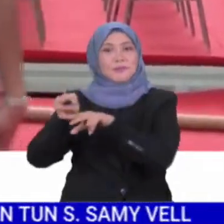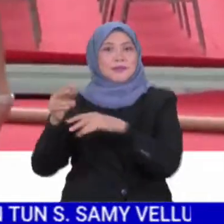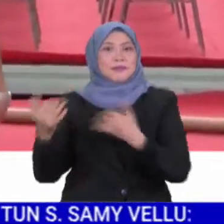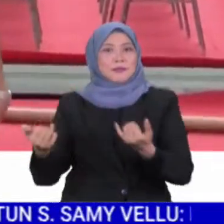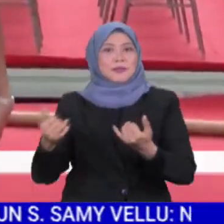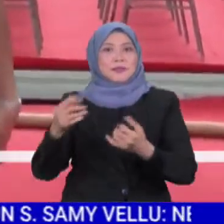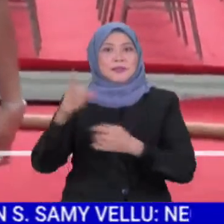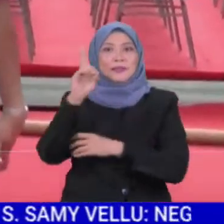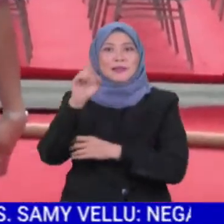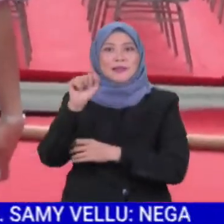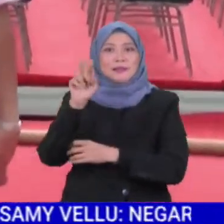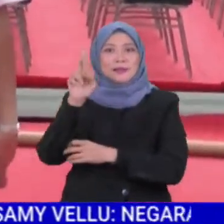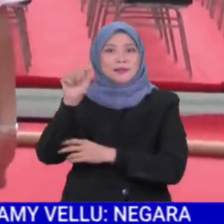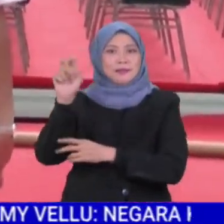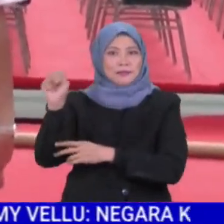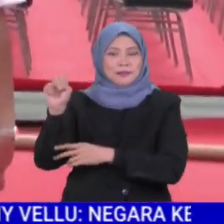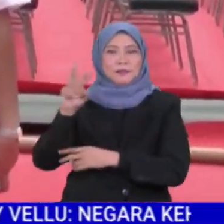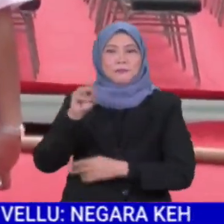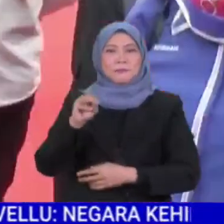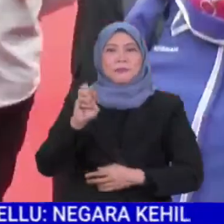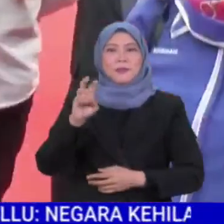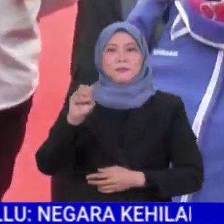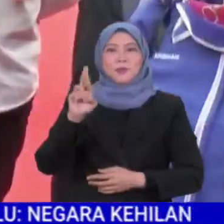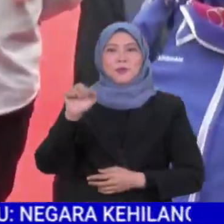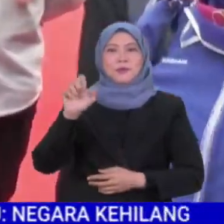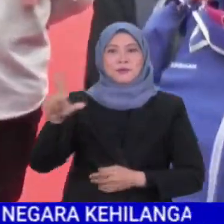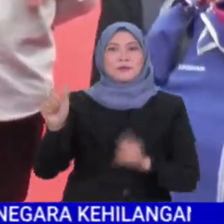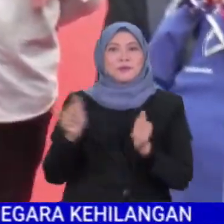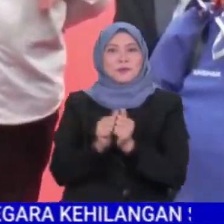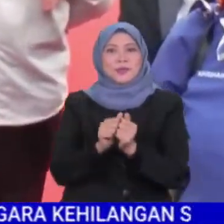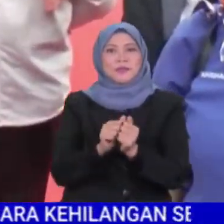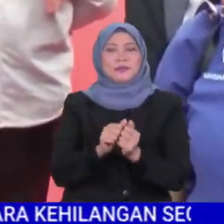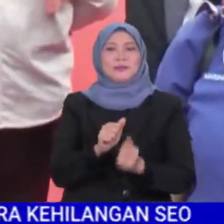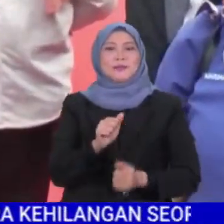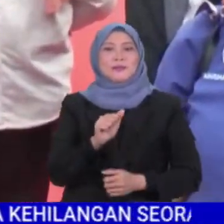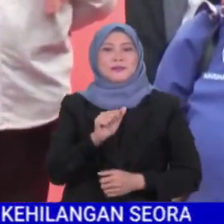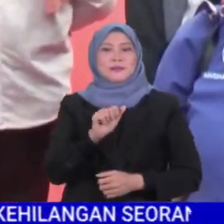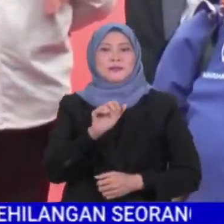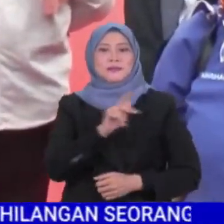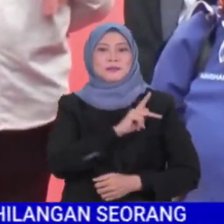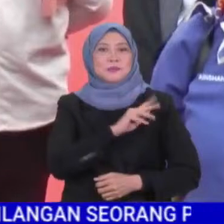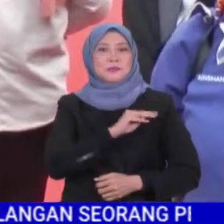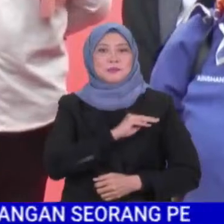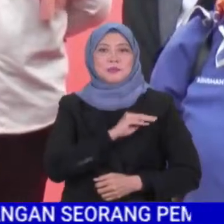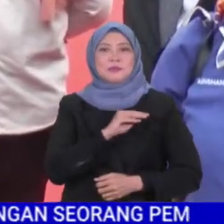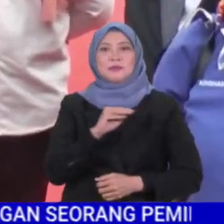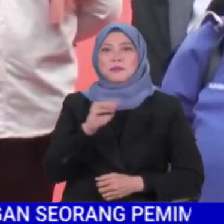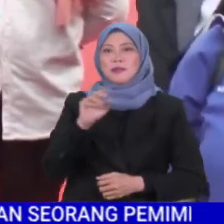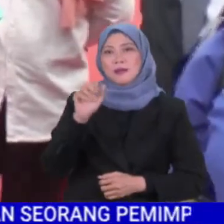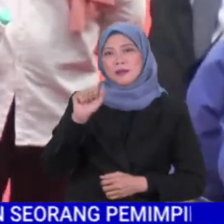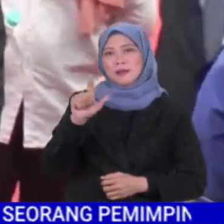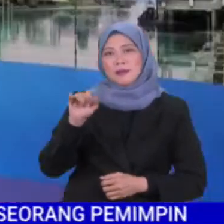dataran memorial pengisytiharan kemerdekaan bersama Yang di-Pertua Negeri Tun Muhammad Ali Rustam.